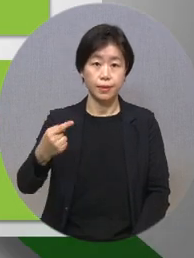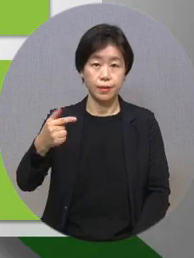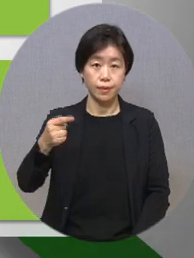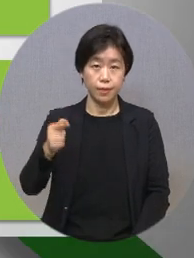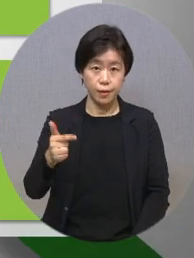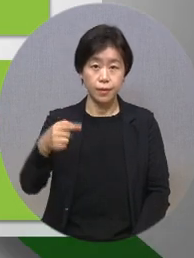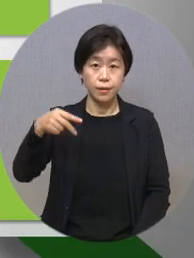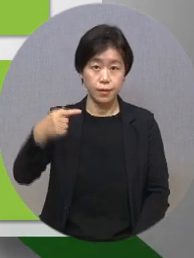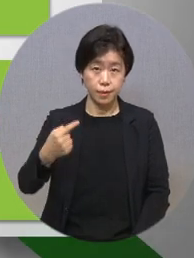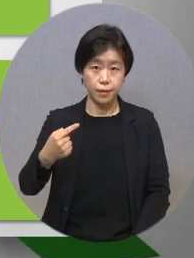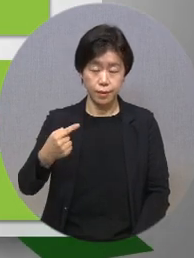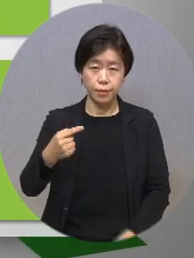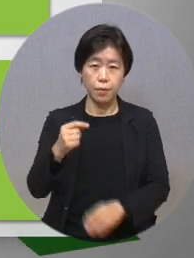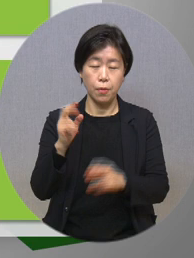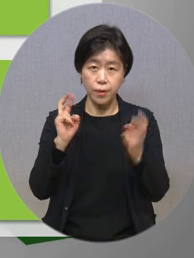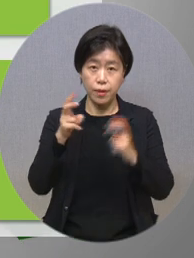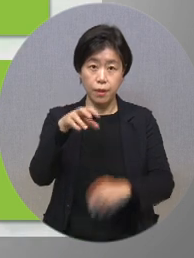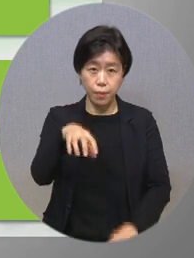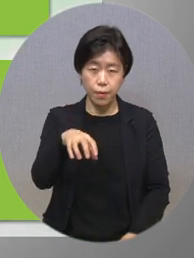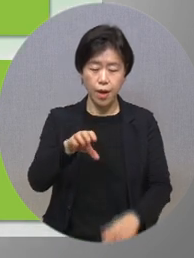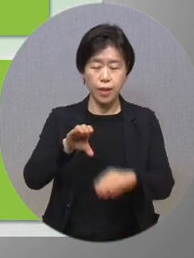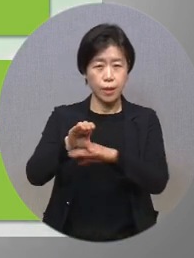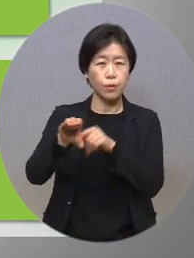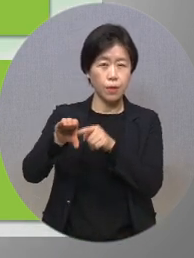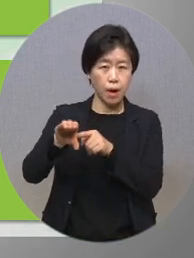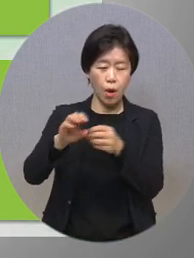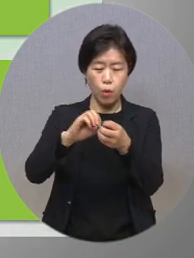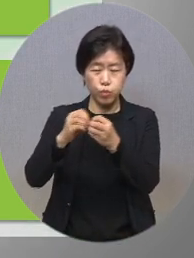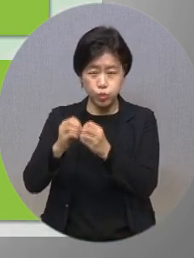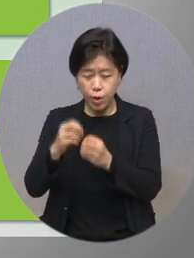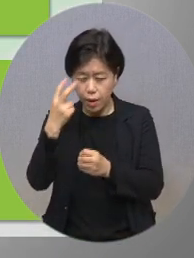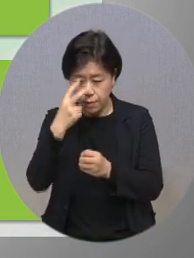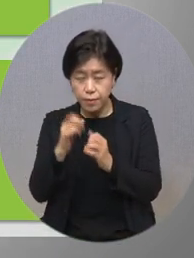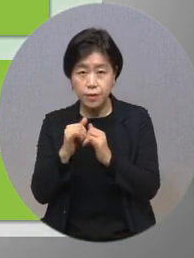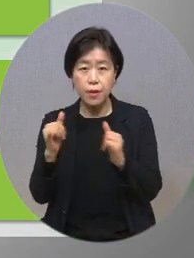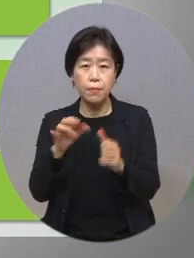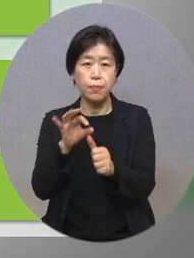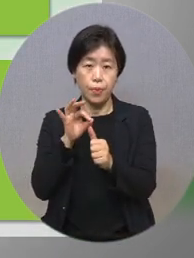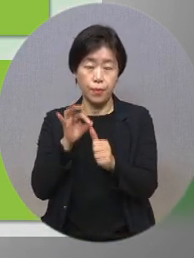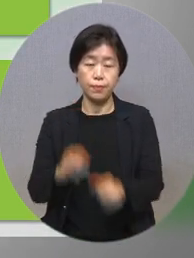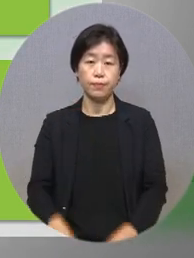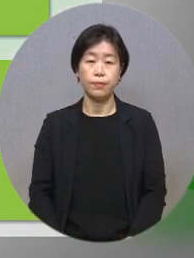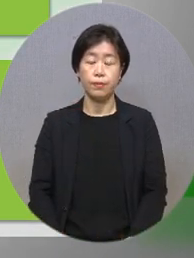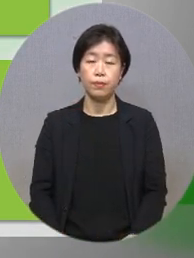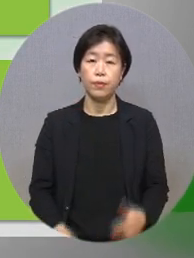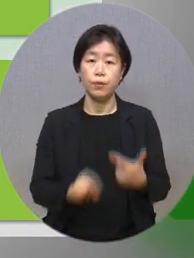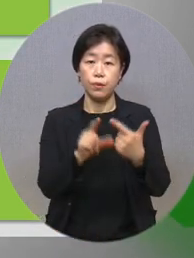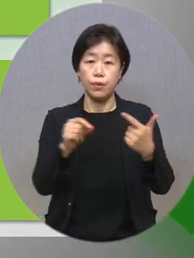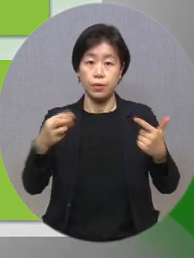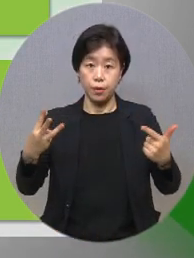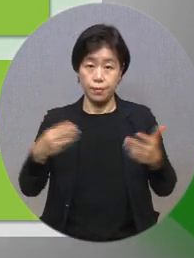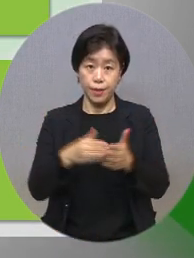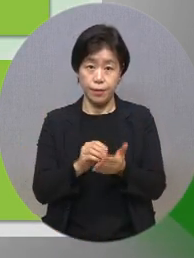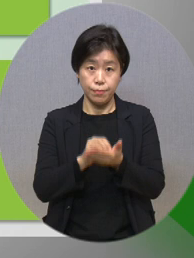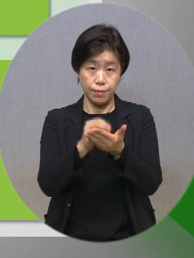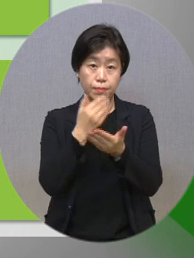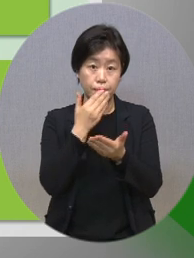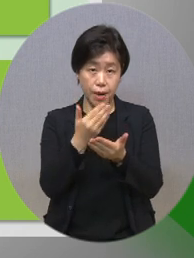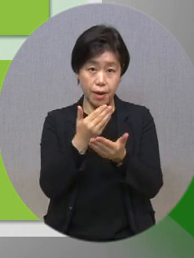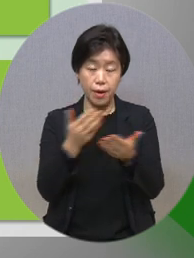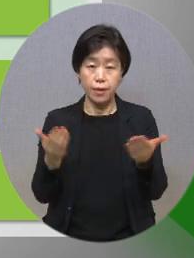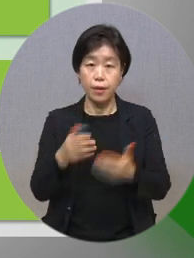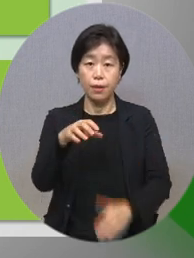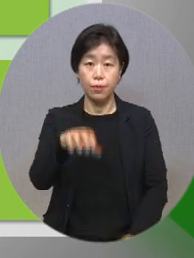주식회사 시그너스 전공에서 자동차 부품 조립 검사원을 모집합니다. 접수 마감일은 6월 3일까지며